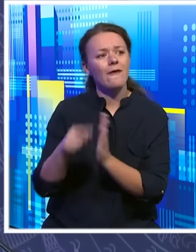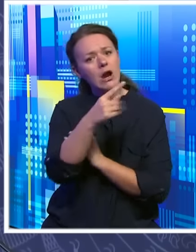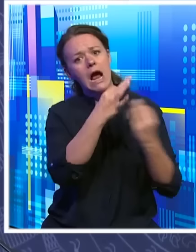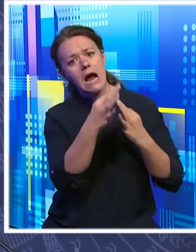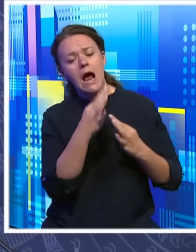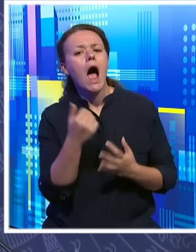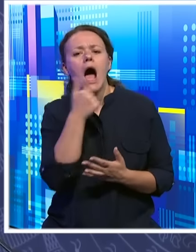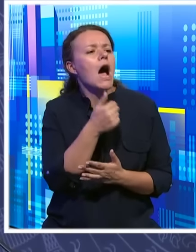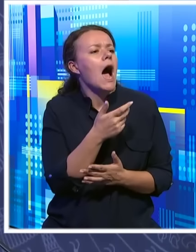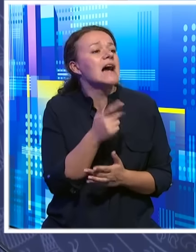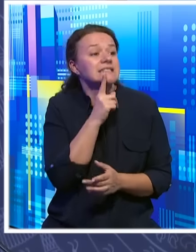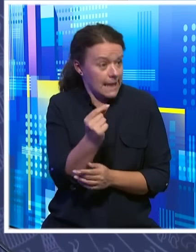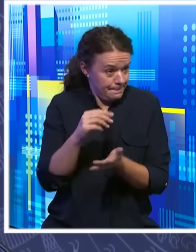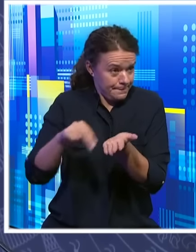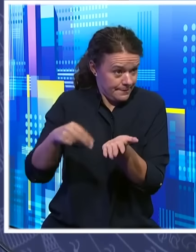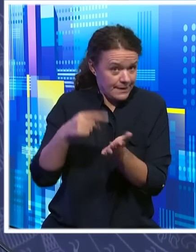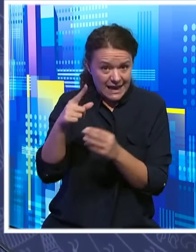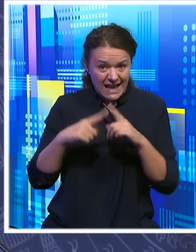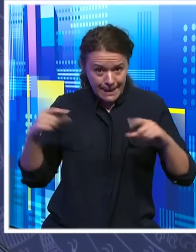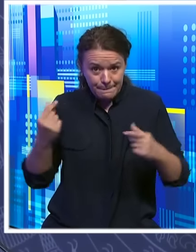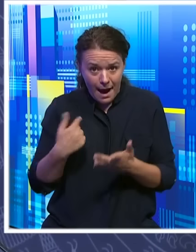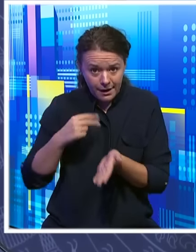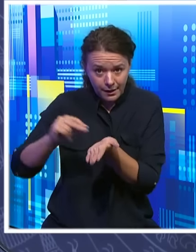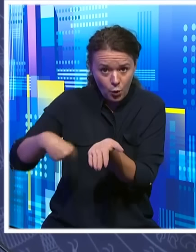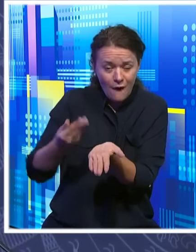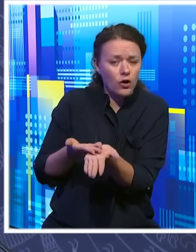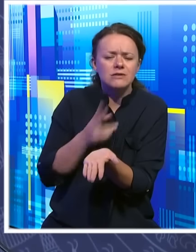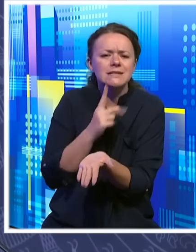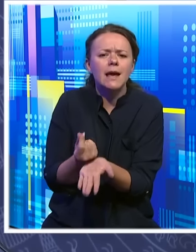s kim hoćete da potpišem ugovor? Pa sa Kiprom. Pa s kim hoćete da potpišem ugovor?